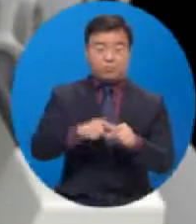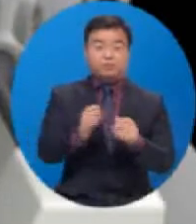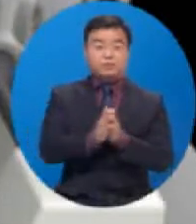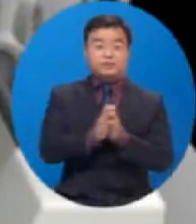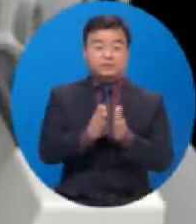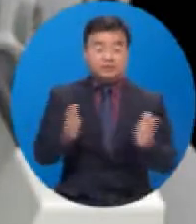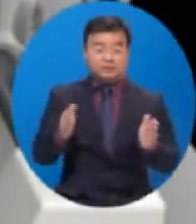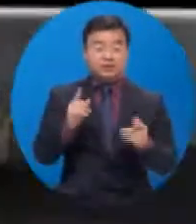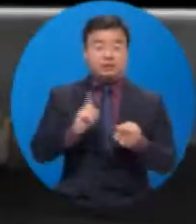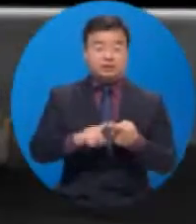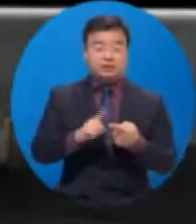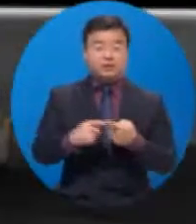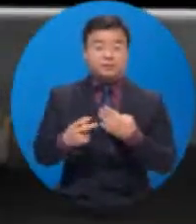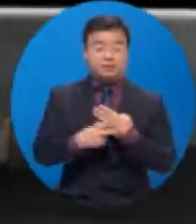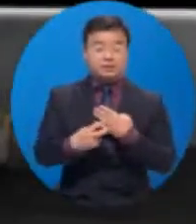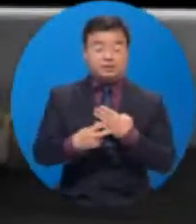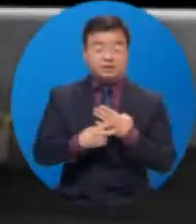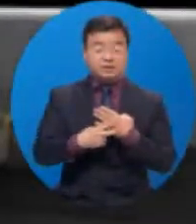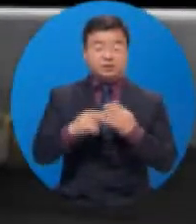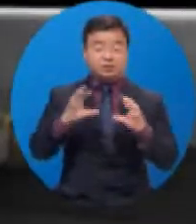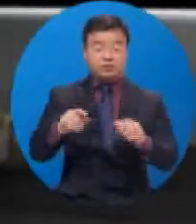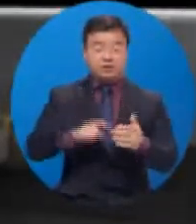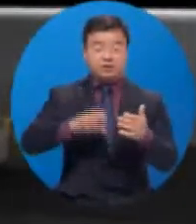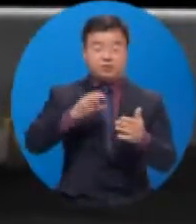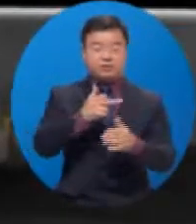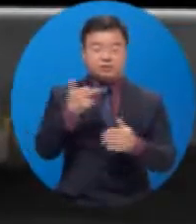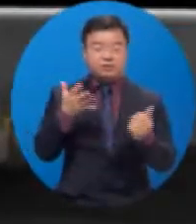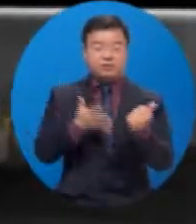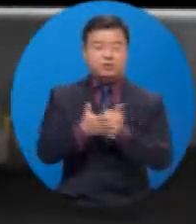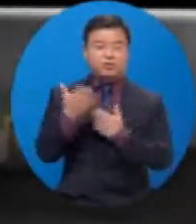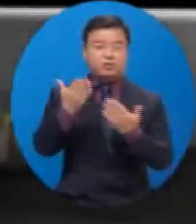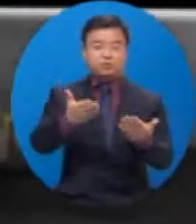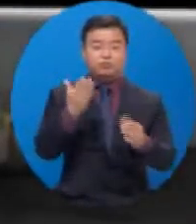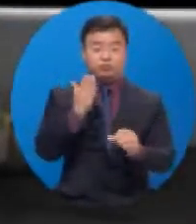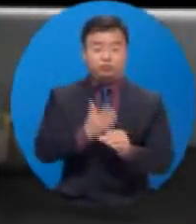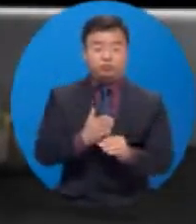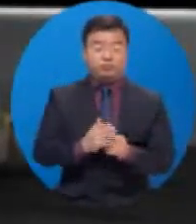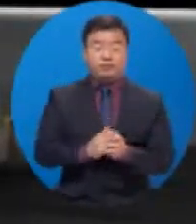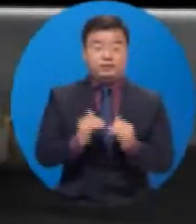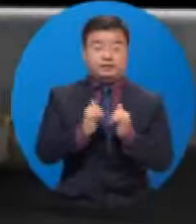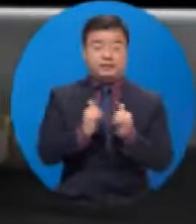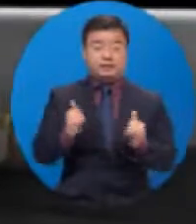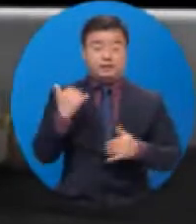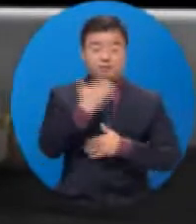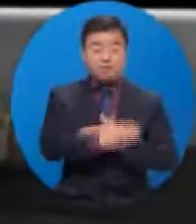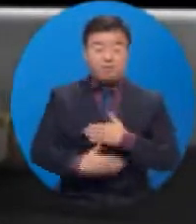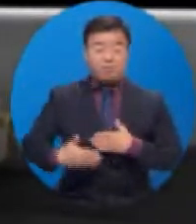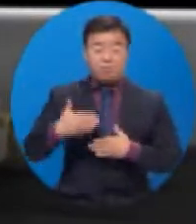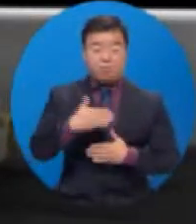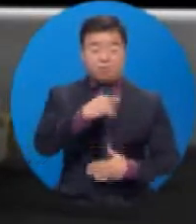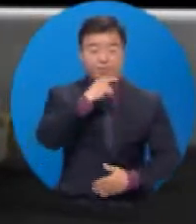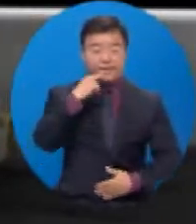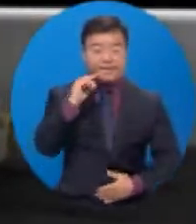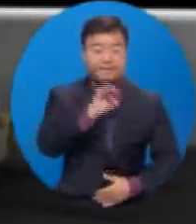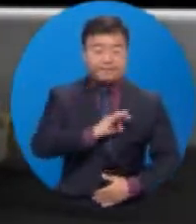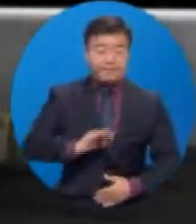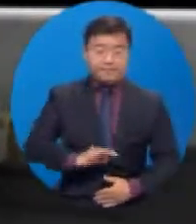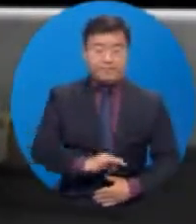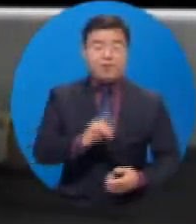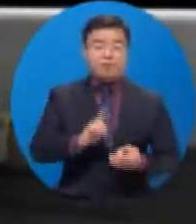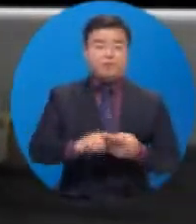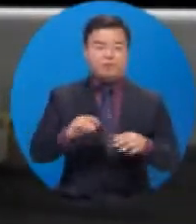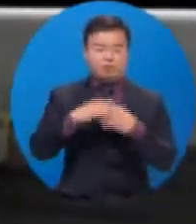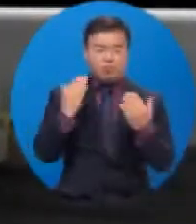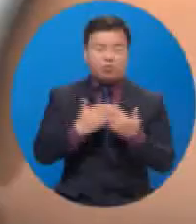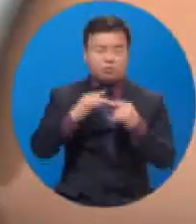프린터는 의료계에도 큰 파장을 불러일으켰습니다. 사람의 장기와 혈관 등을 정밀하게 복제할 수